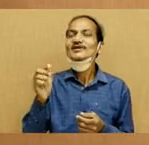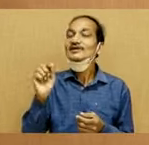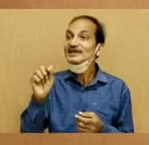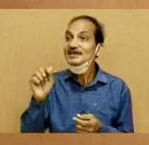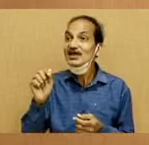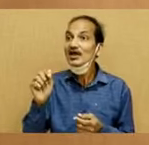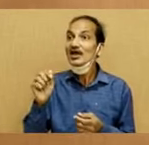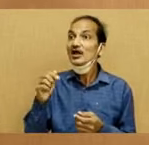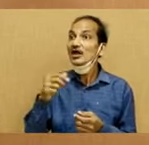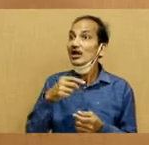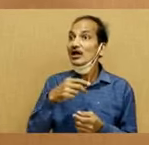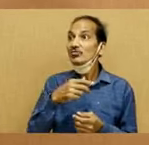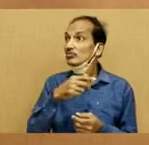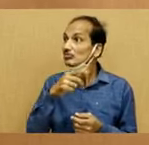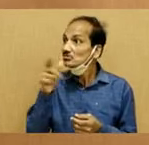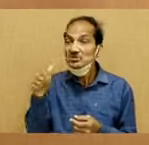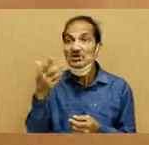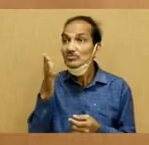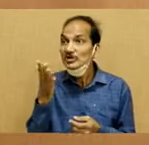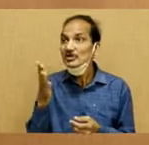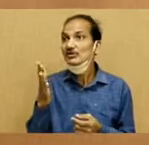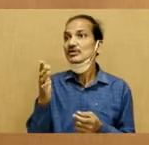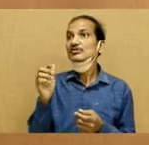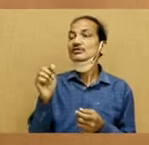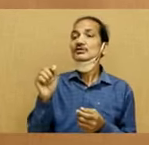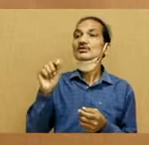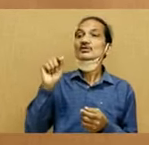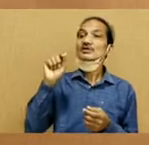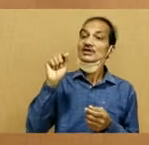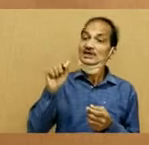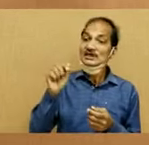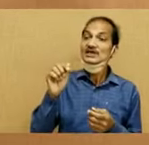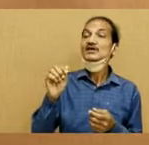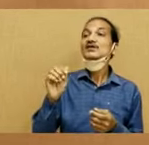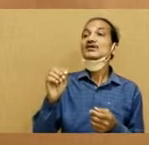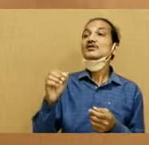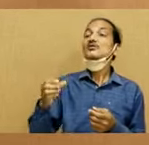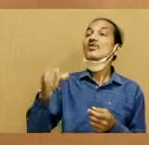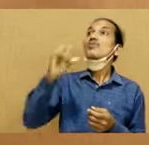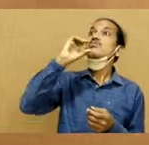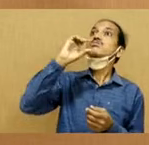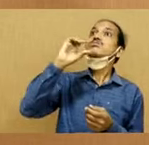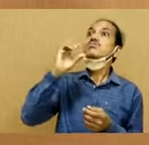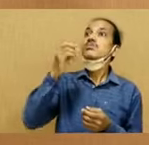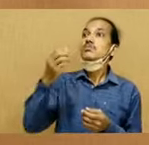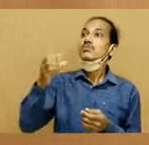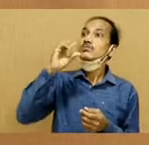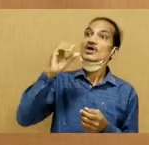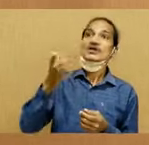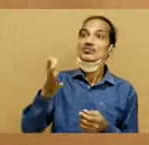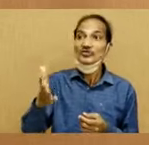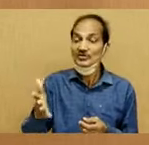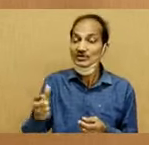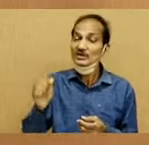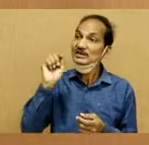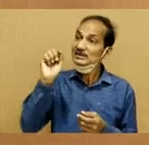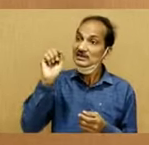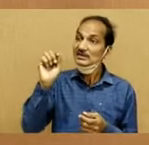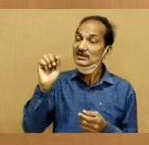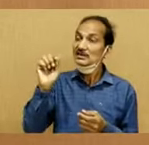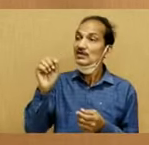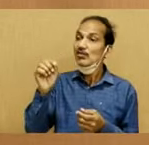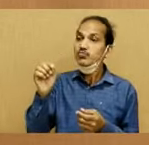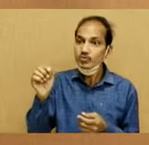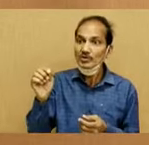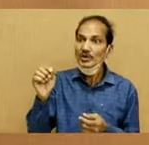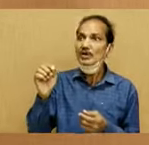କ୍ଲୋରିନ୍ ପାଣିକୁ ପାଟିରେ ପୁରେଇବେନି, ଏବଂ କ୍ଲୋରିନ୍ ପାଣିରେ ପାଟିରେ ପୁରେଇବା କଥା ତ ଛାଡ଼ି ଦିଅନ୍ତୁ, ସେଥିରେ କୁଳୁକୁଞ୍ଚା କରିବେନି, ସେଥିରେ